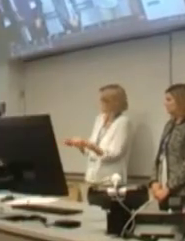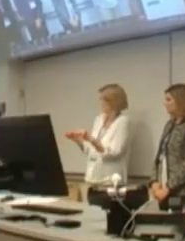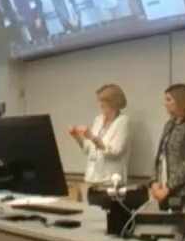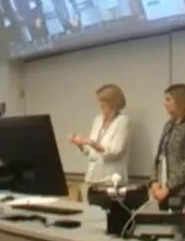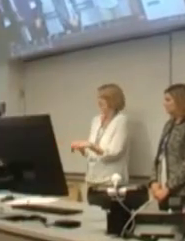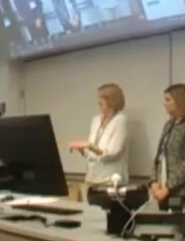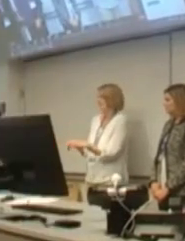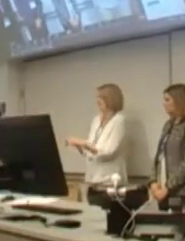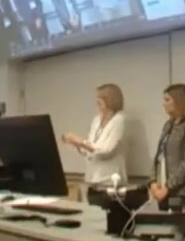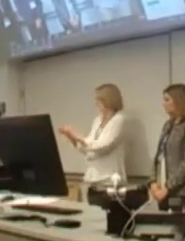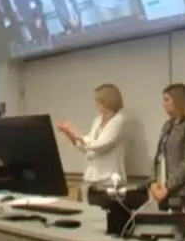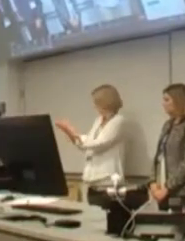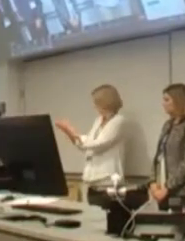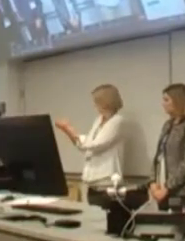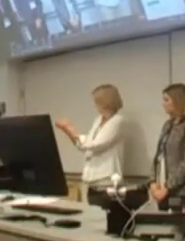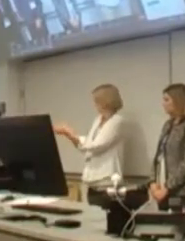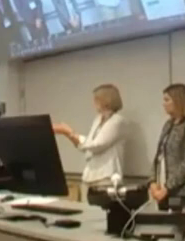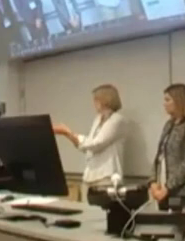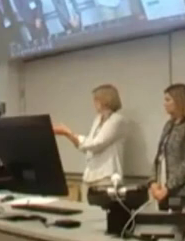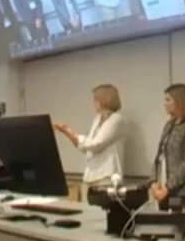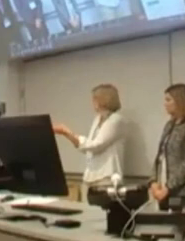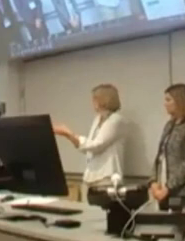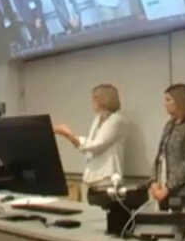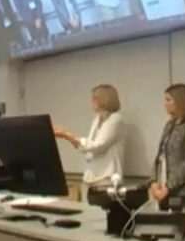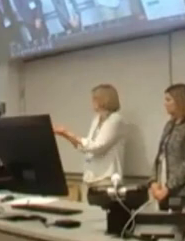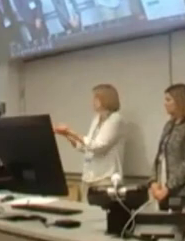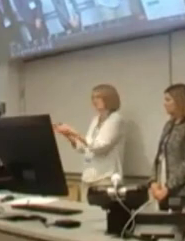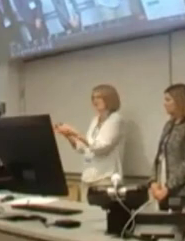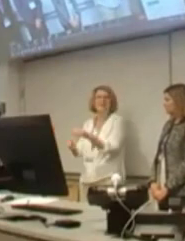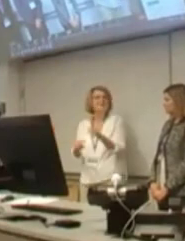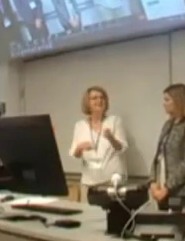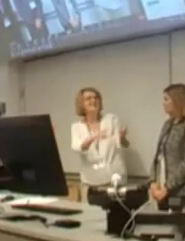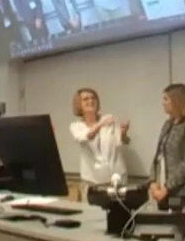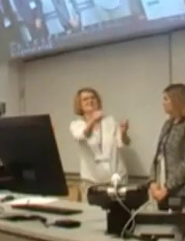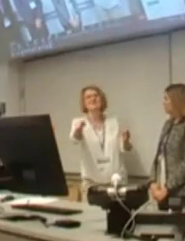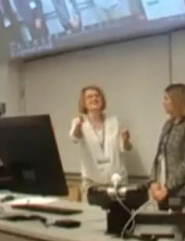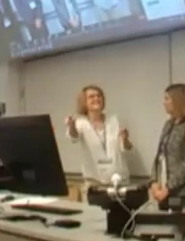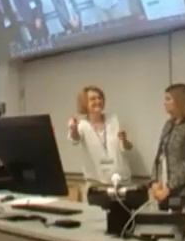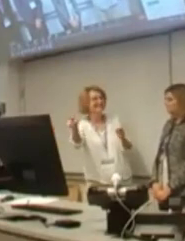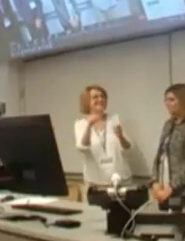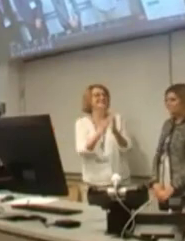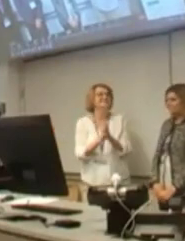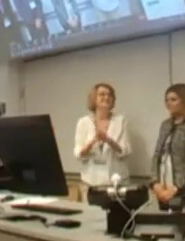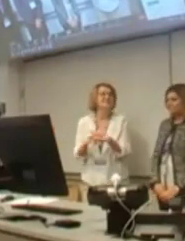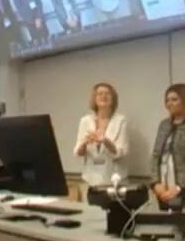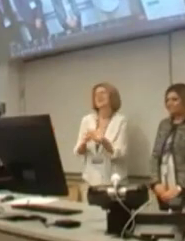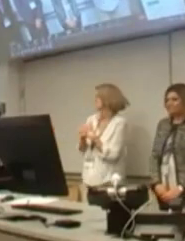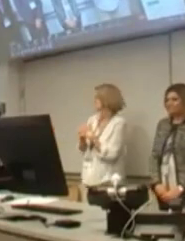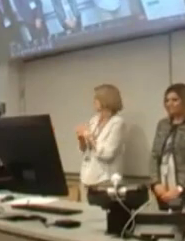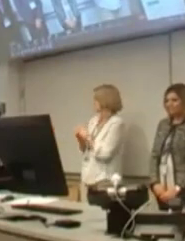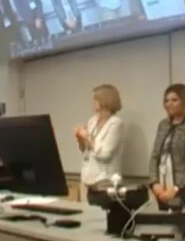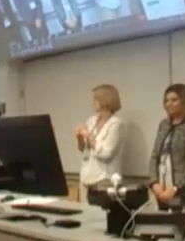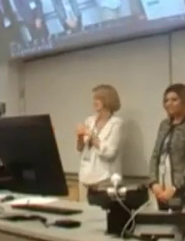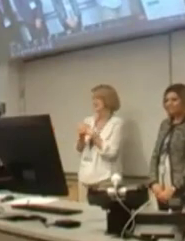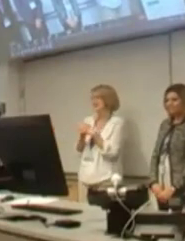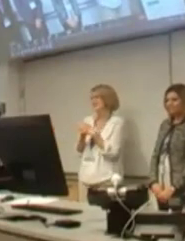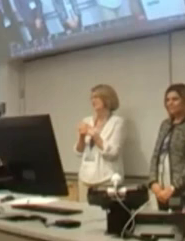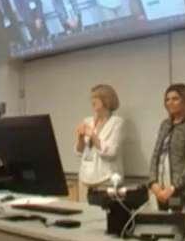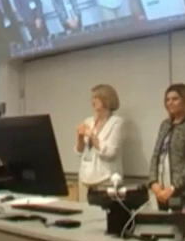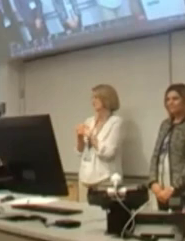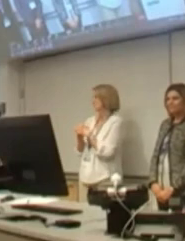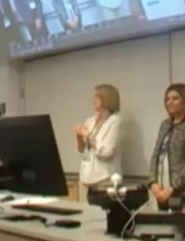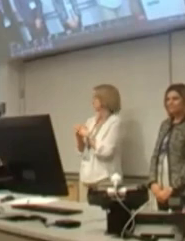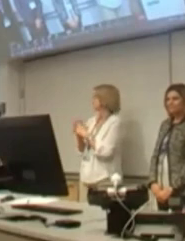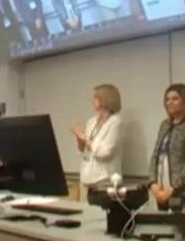fait? Et l'autre objet, ben, c'est ça, qu'est-ce qui se fait dans le vrai monde, là, un petit peu dans ces cycles, là, que vous avez aussi bien décrit, ça a